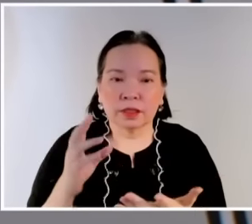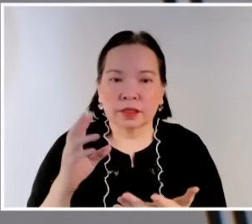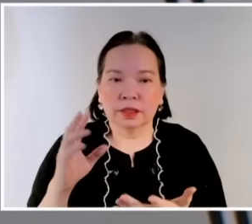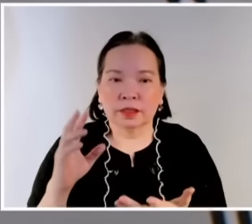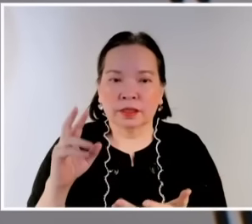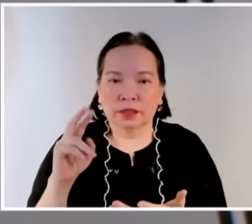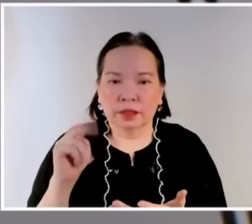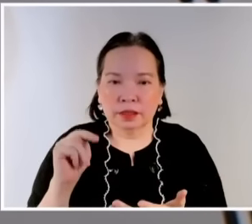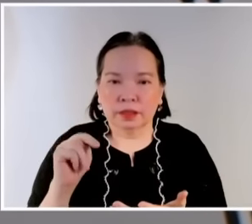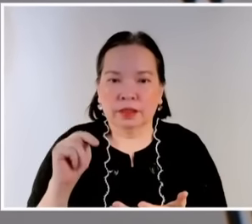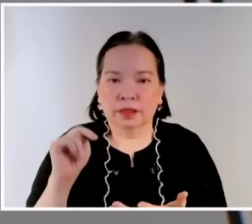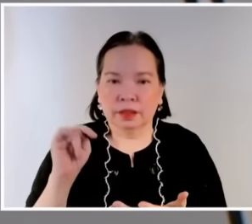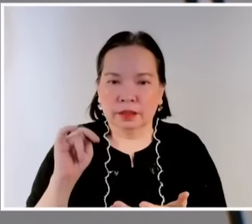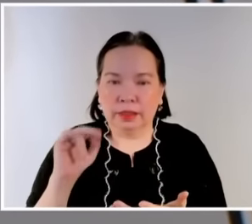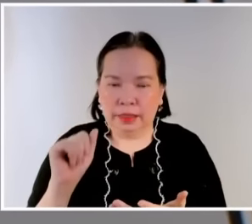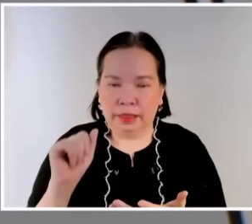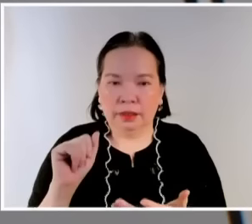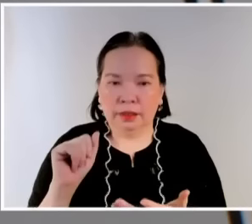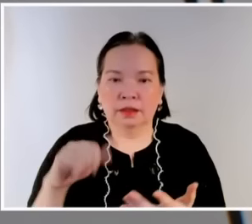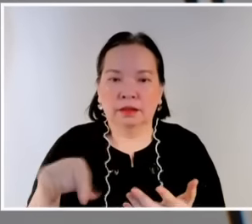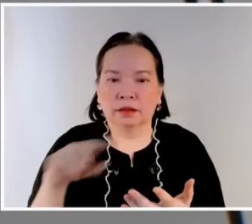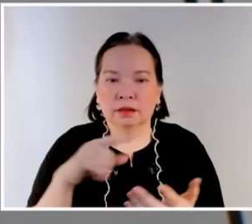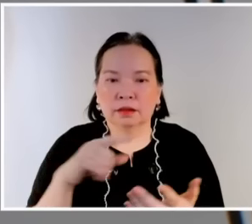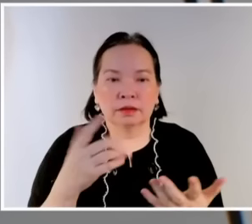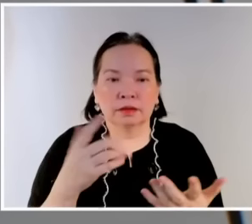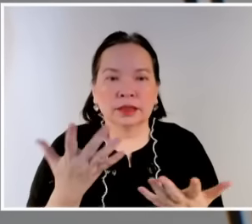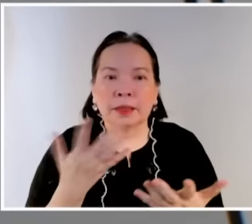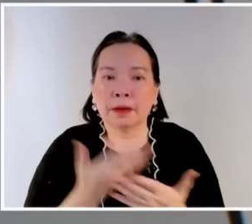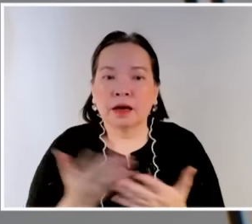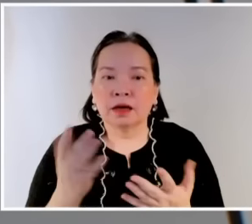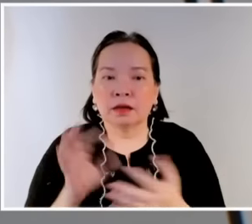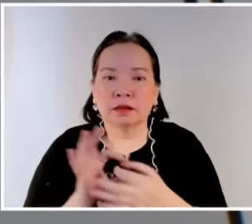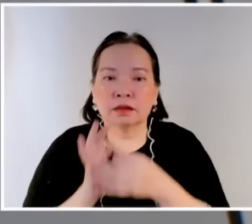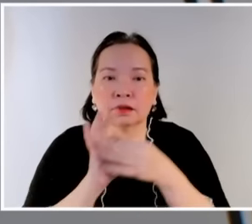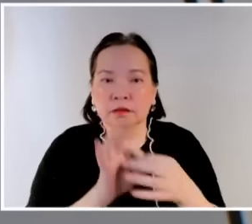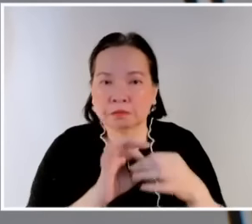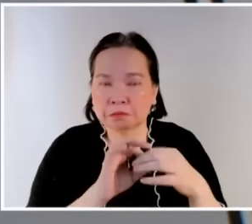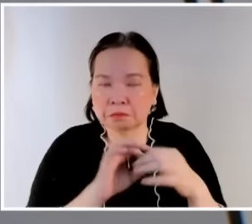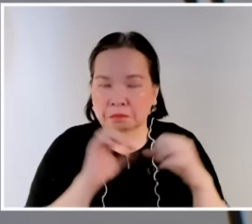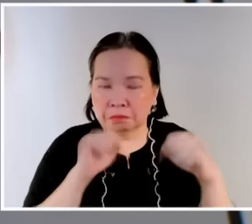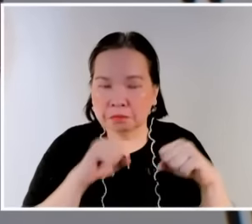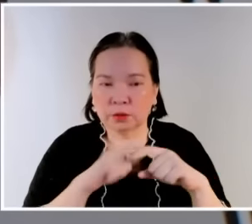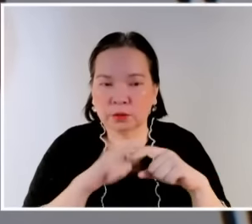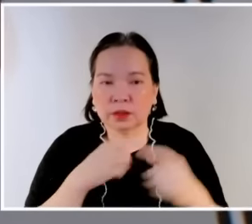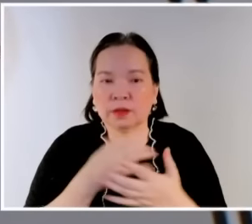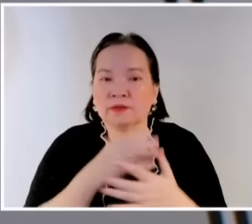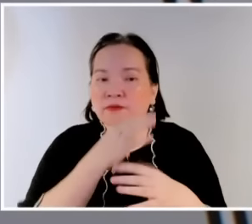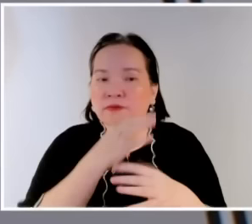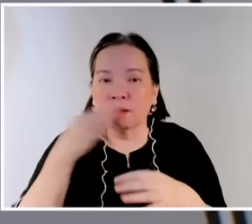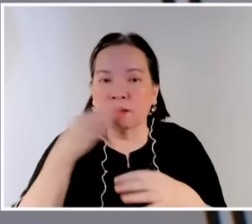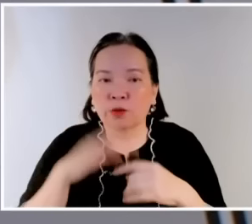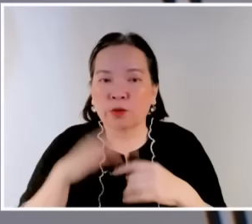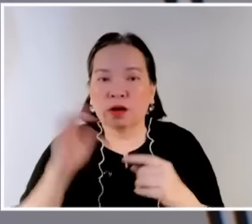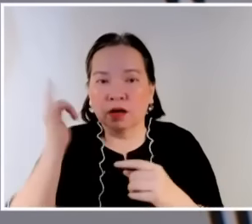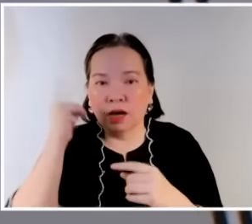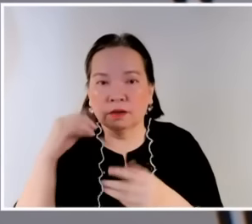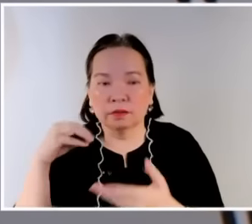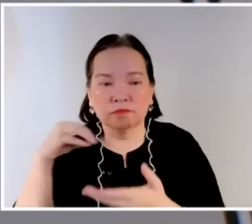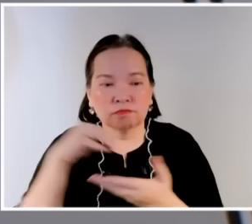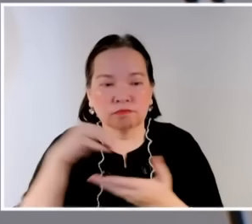Ang bigas na binibenta nila ay mula sa contract farming program kung saan ang gobyerno mismo ang nagbibigay ng puhunan